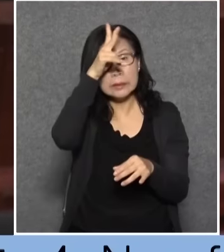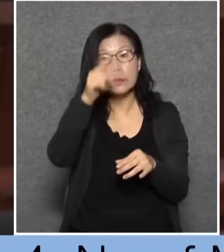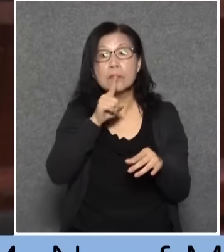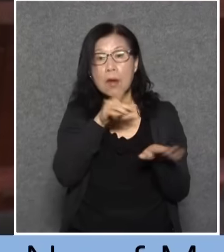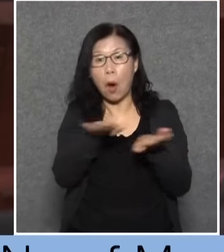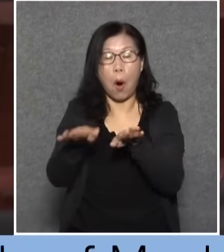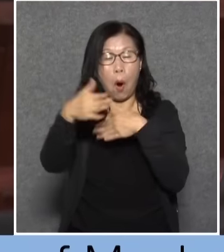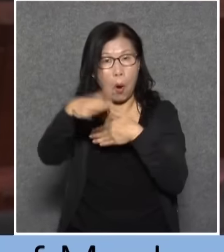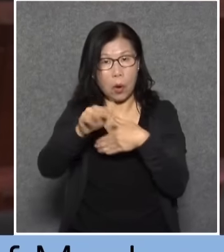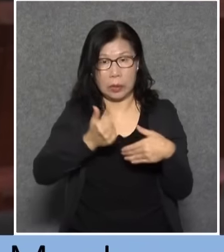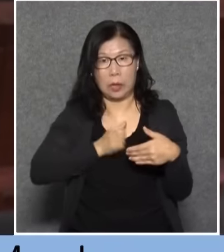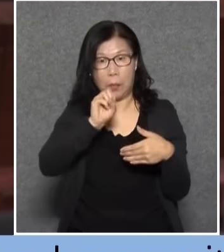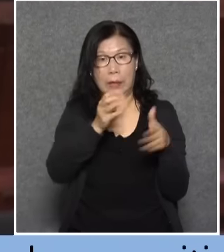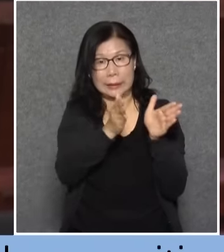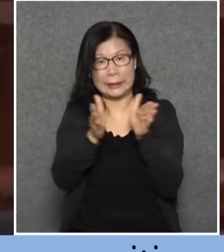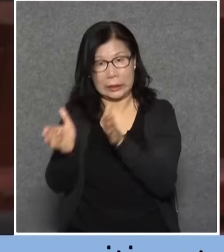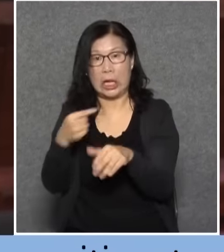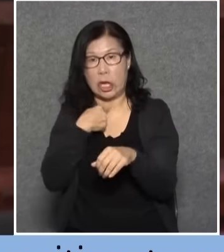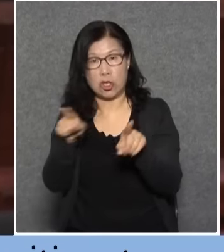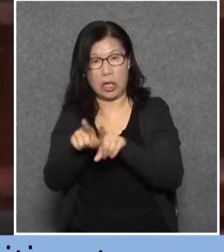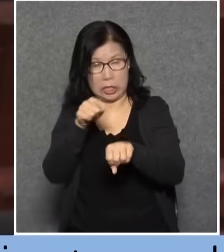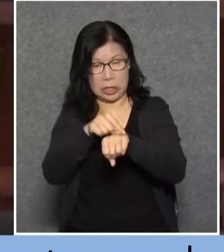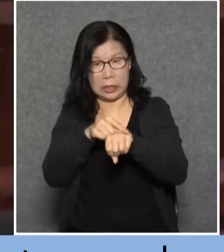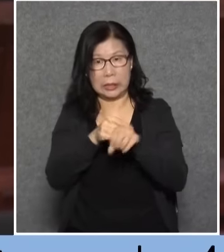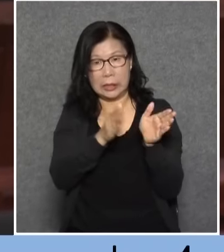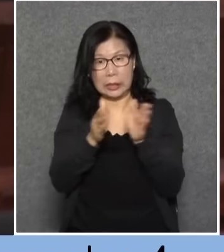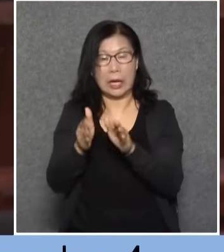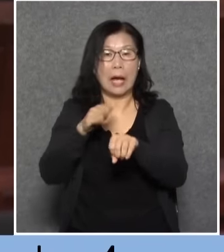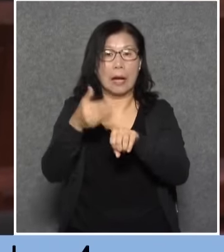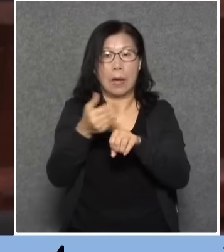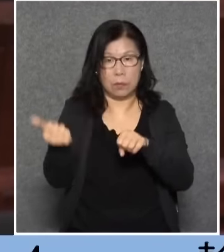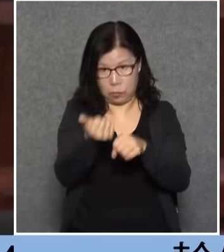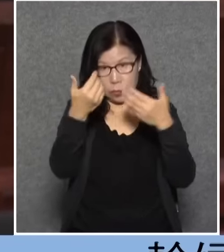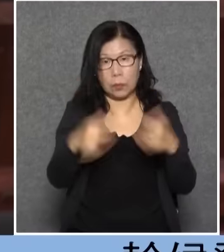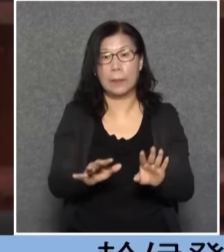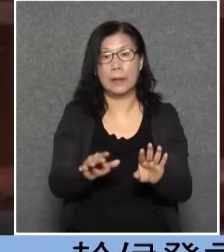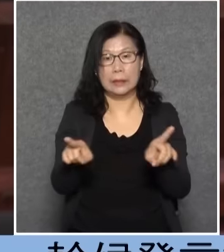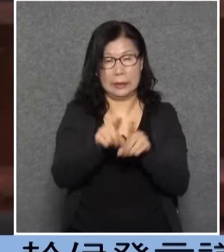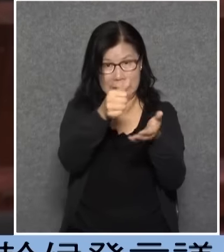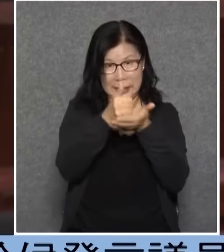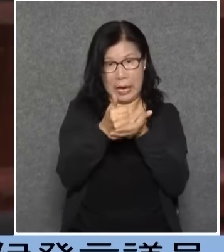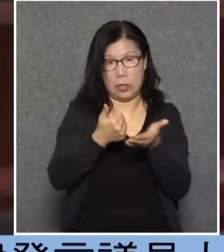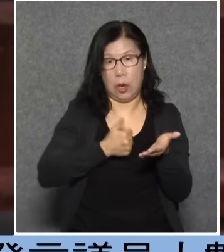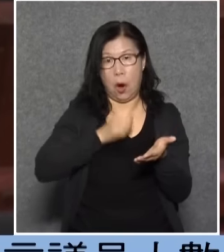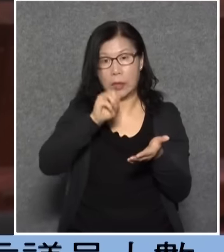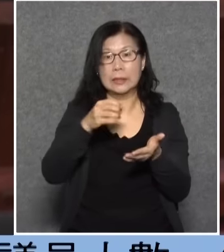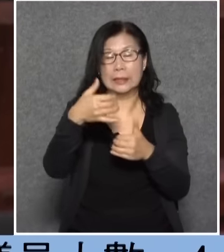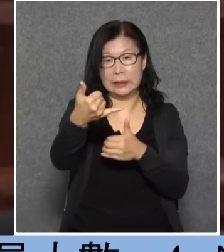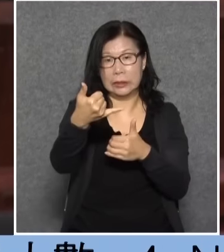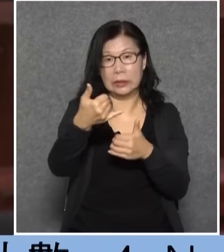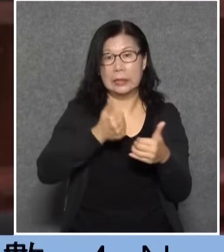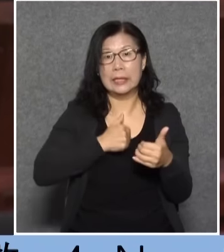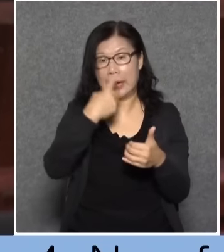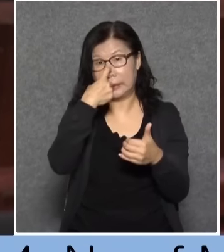外顧問是需要程序的，需要時間的。那這個程序剛完成了，我已經是委聘了。這個獨立顧問呢，是英國